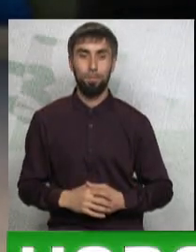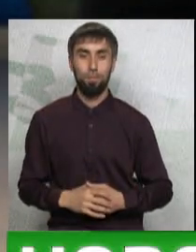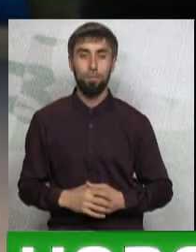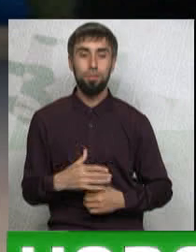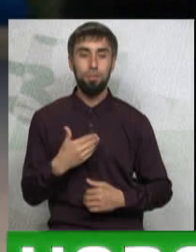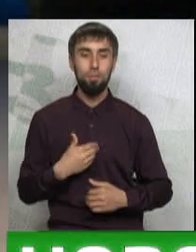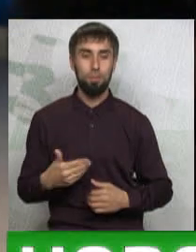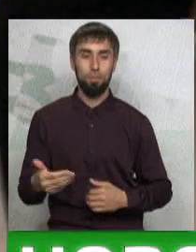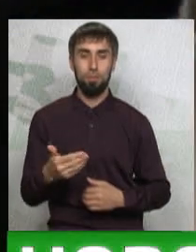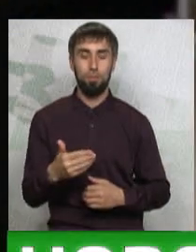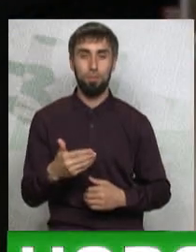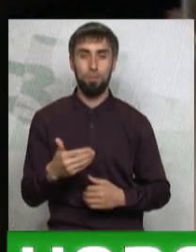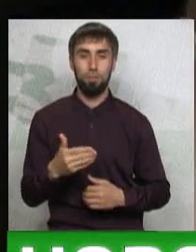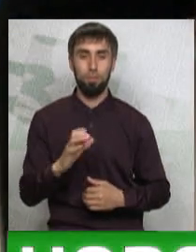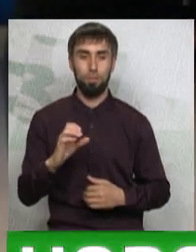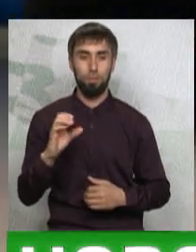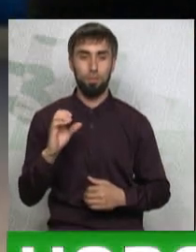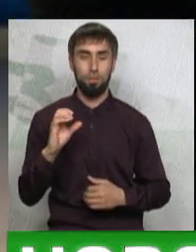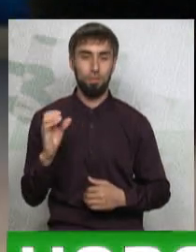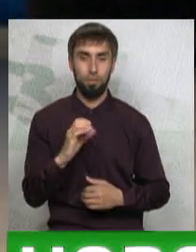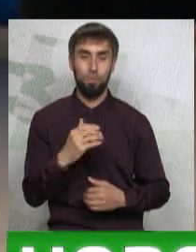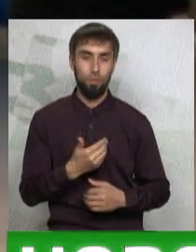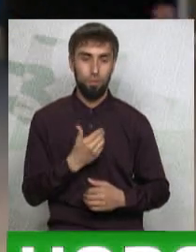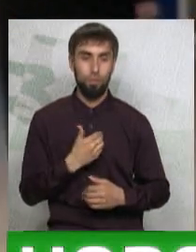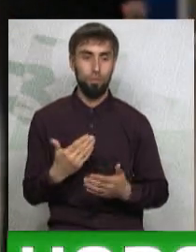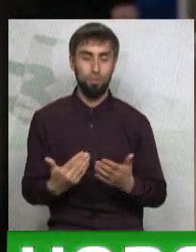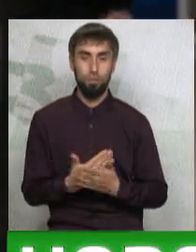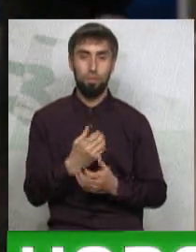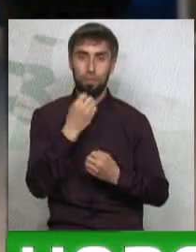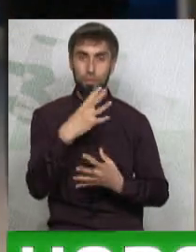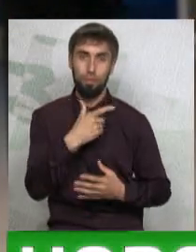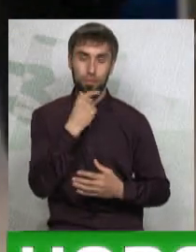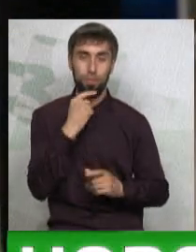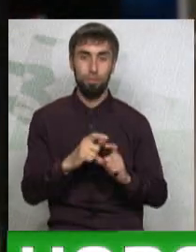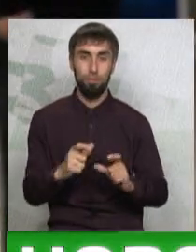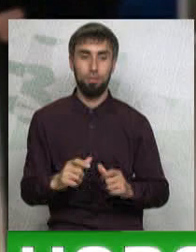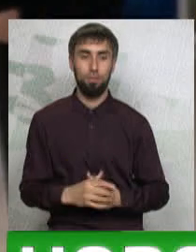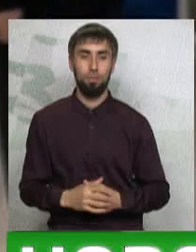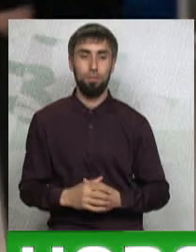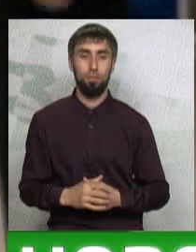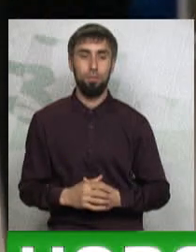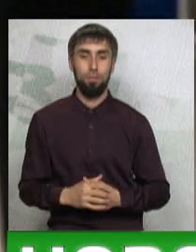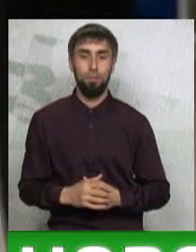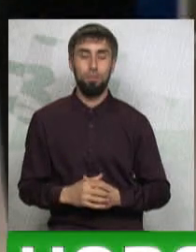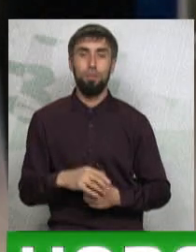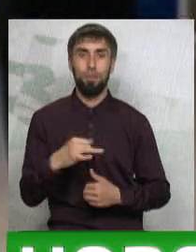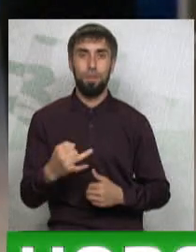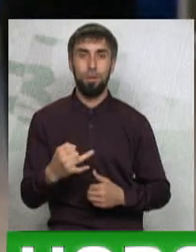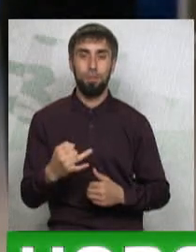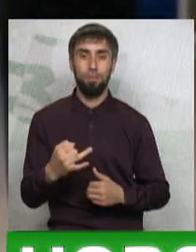Мы с сентября хотим прийти в новую, хорошую, красивую школу. И,